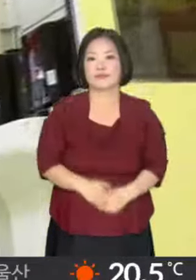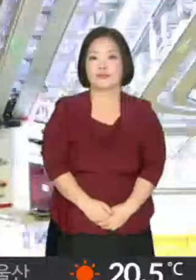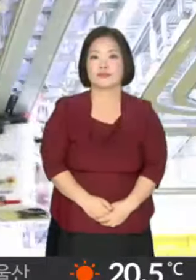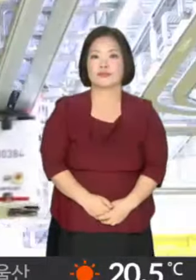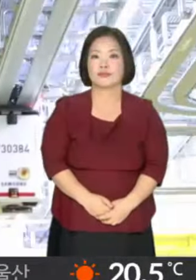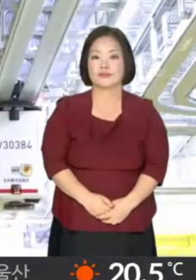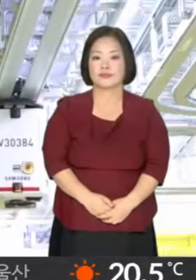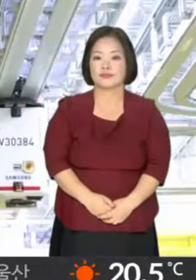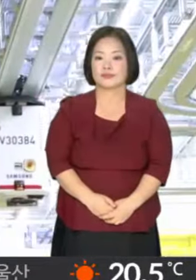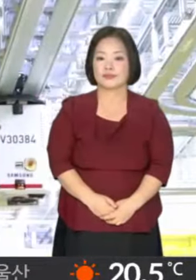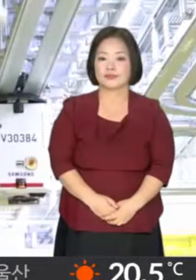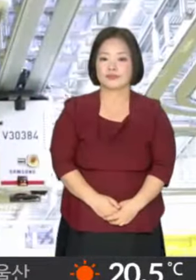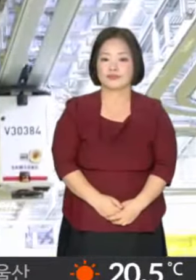t 김수빈 있니다